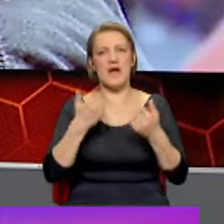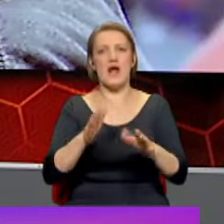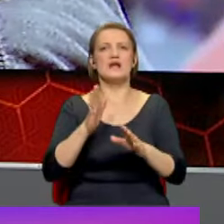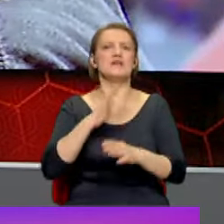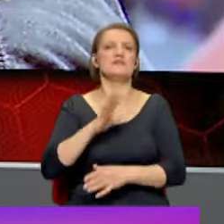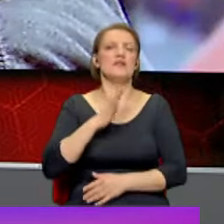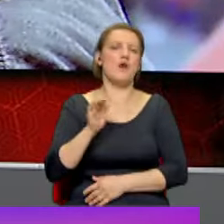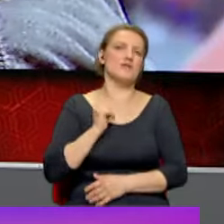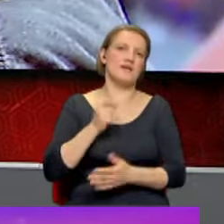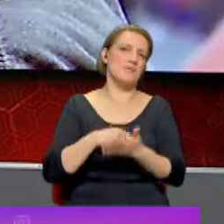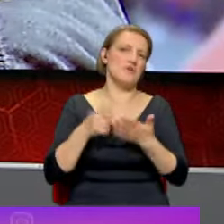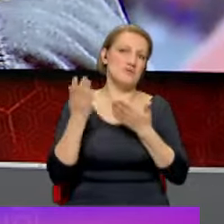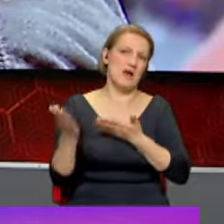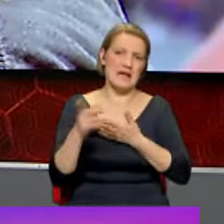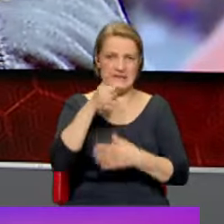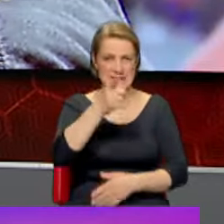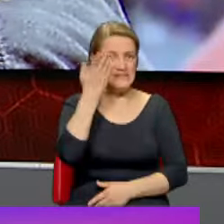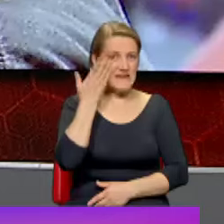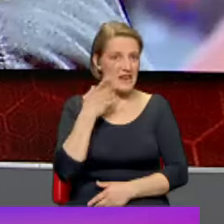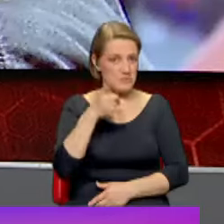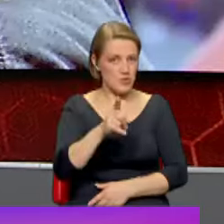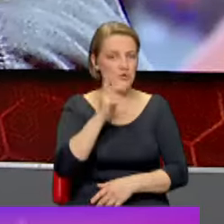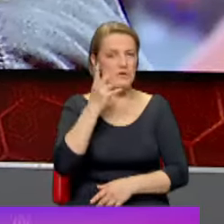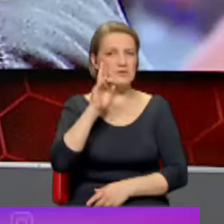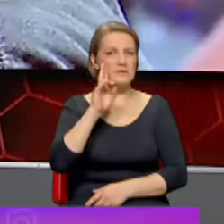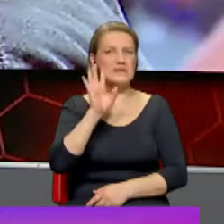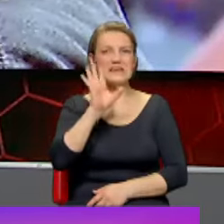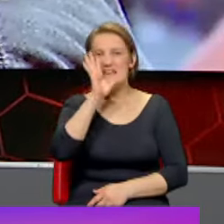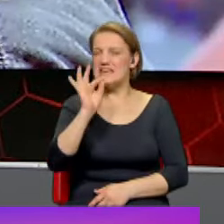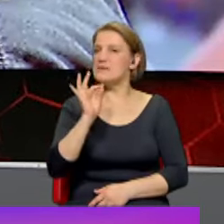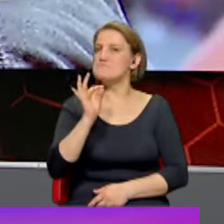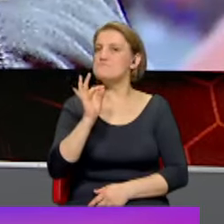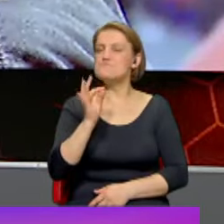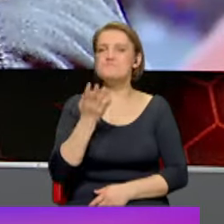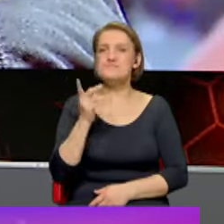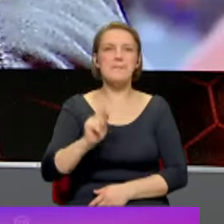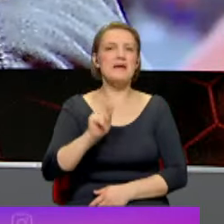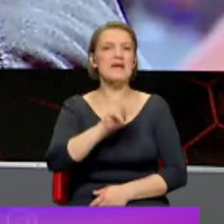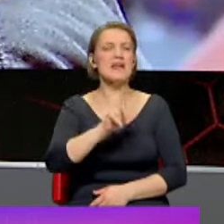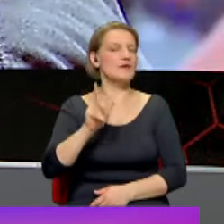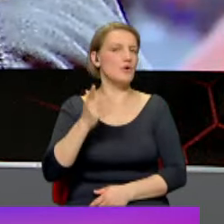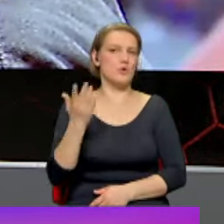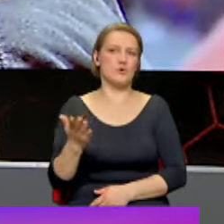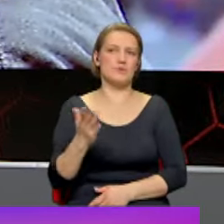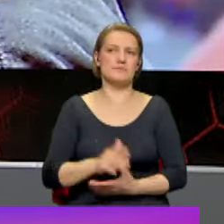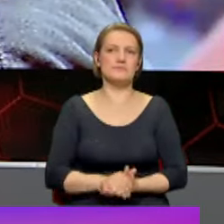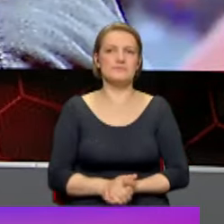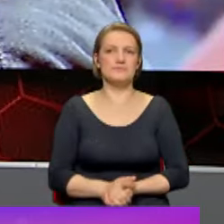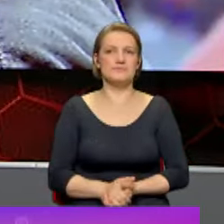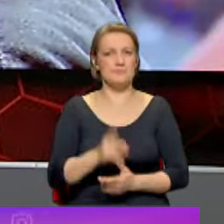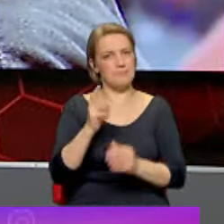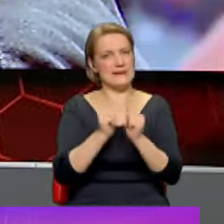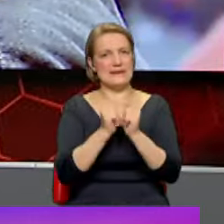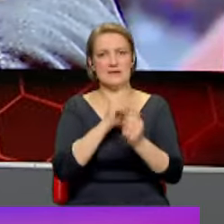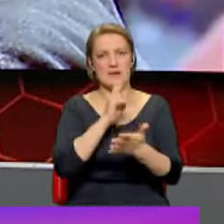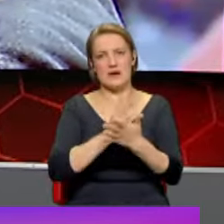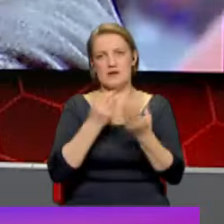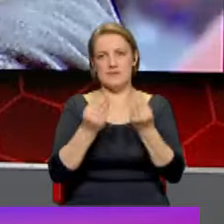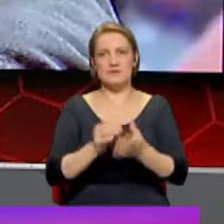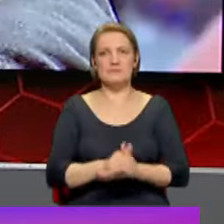isteniyor asgari ücretinden. Siz izleyin bu görüntüyü. Bakın kim fedakarlık yapması gerekiyor, kimin fedakarlık yapması gerekiyor. Birlikte karar